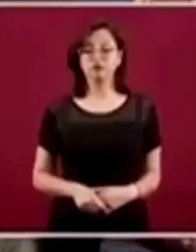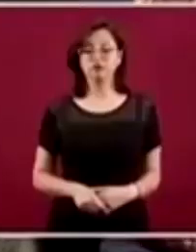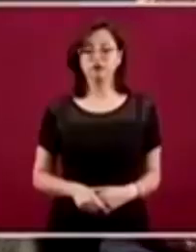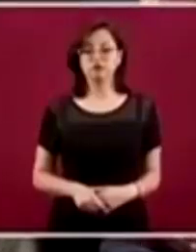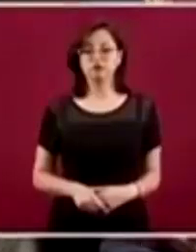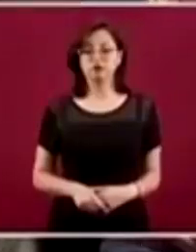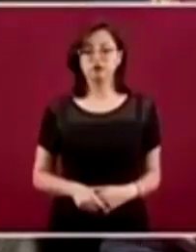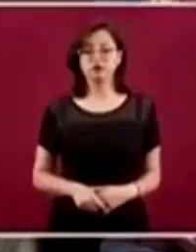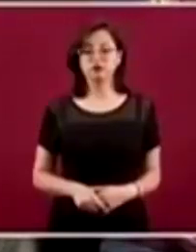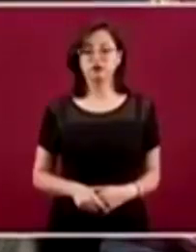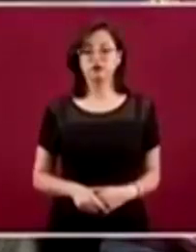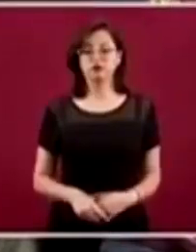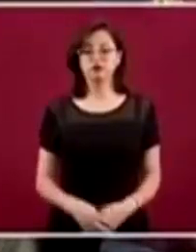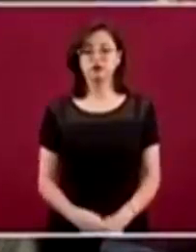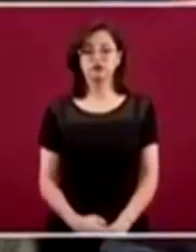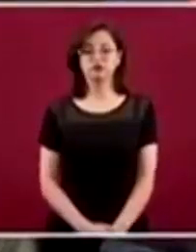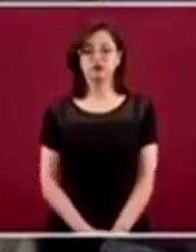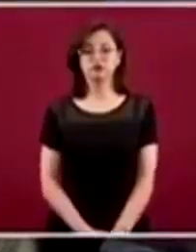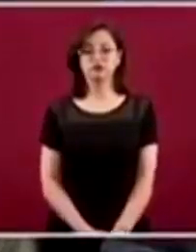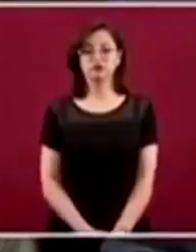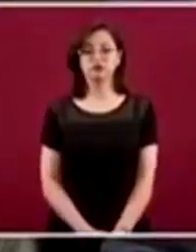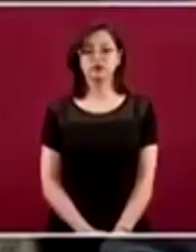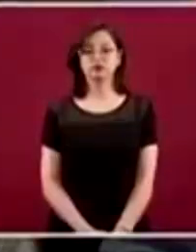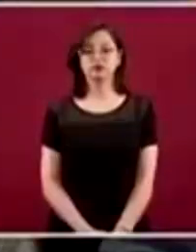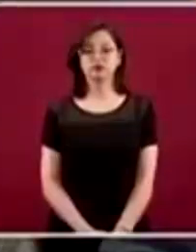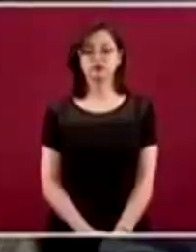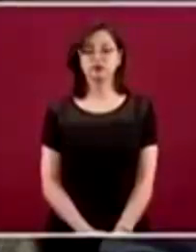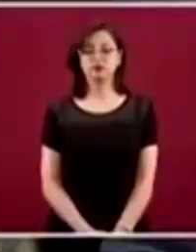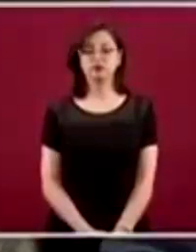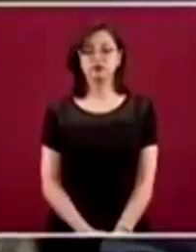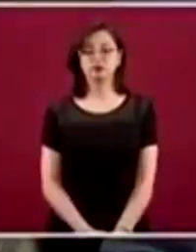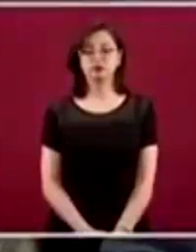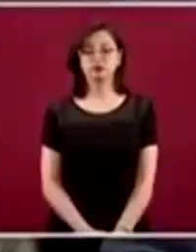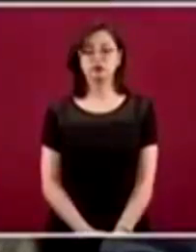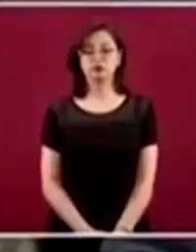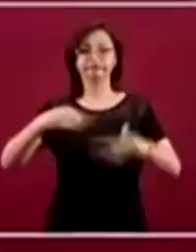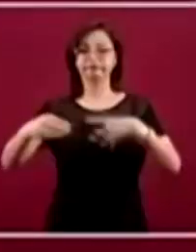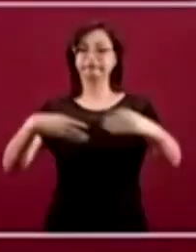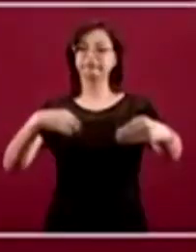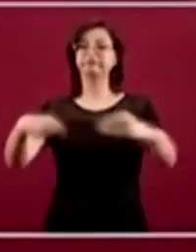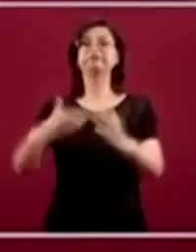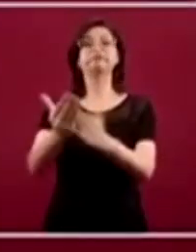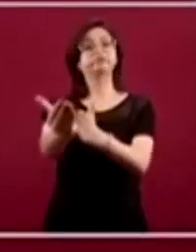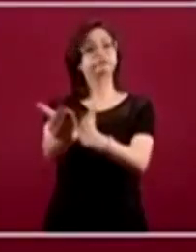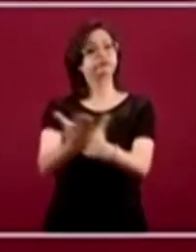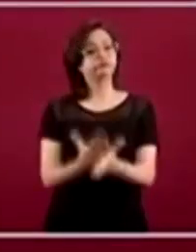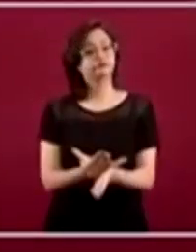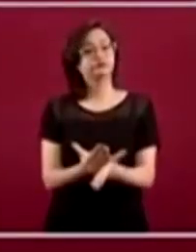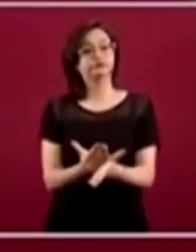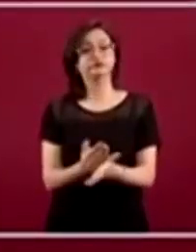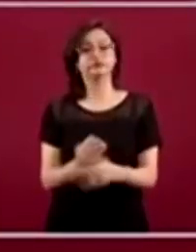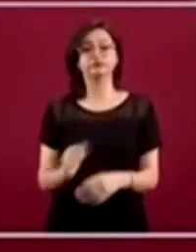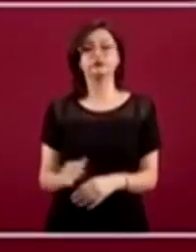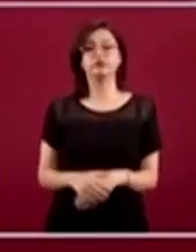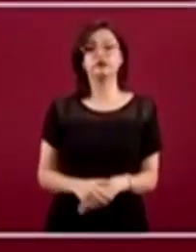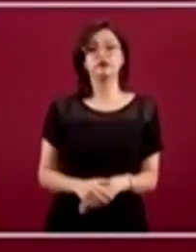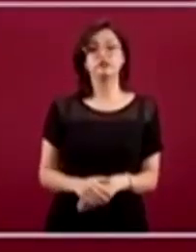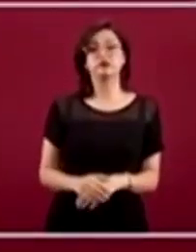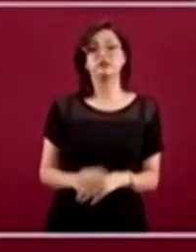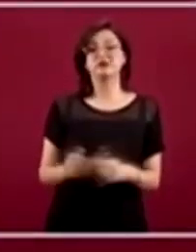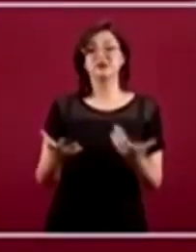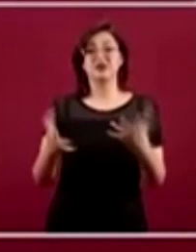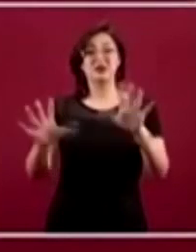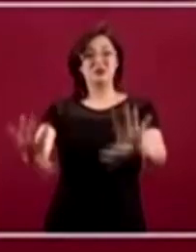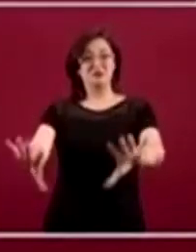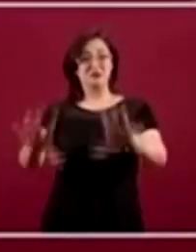နဲ့ဆီးချိုယောဂဖြစ်ပွားမှုအများဆုံးနိုင်ငံတွေထဲမှာပါဝင်နေတာလည်းဖြစ်ပါတယ်။နိုင်ငံသားဝင်ကြီးမာဆယ်လိုအပရာကအရေးပေါ်အခြေအနေကြေညာ